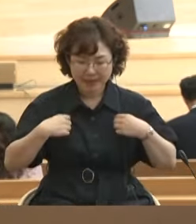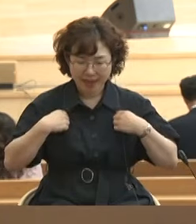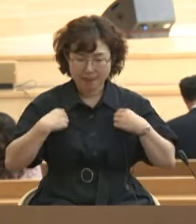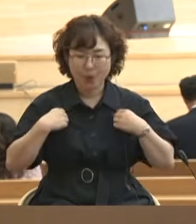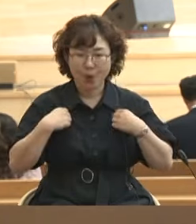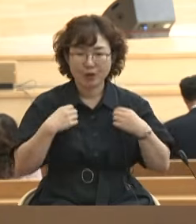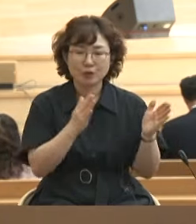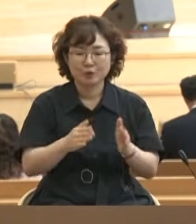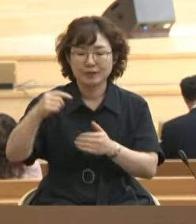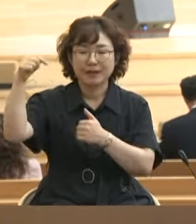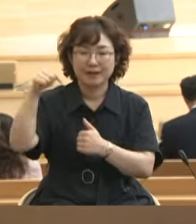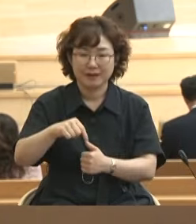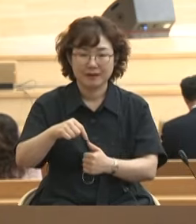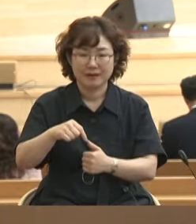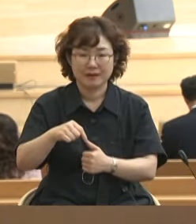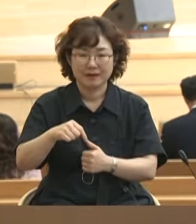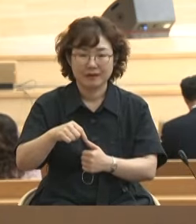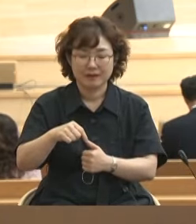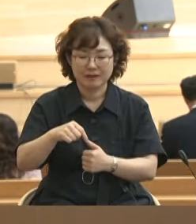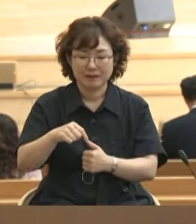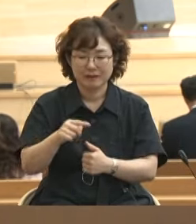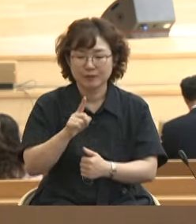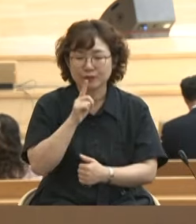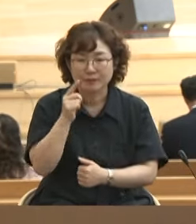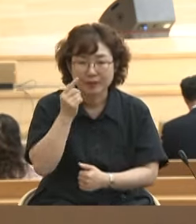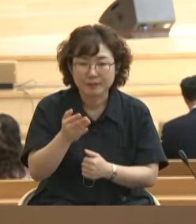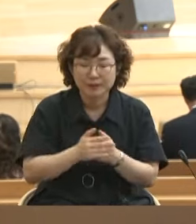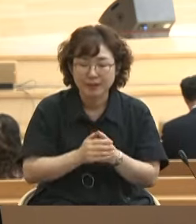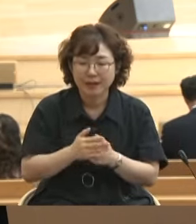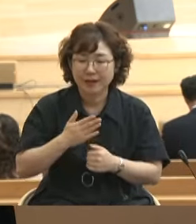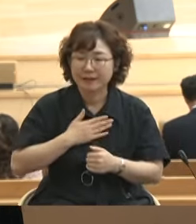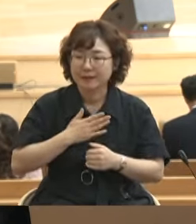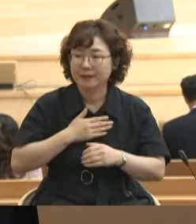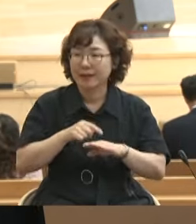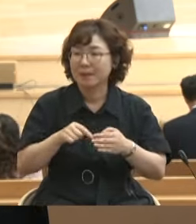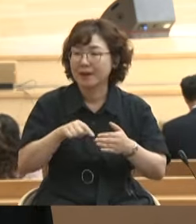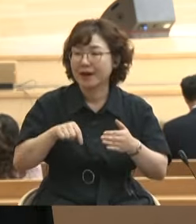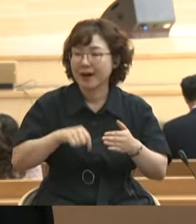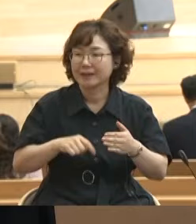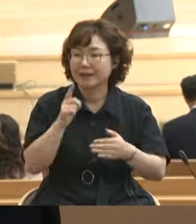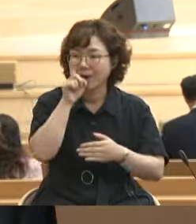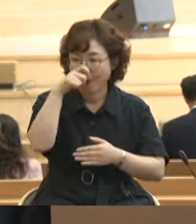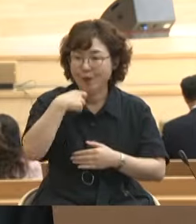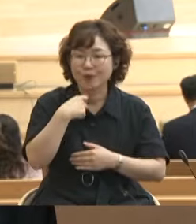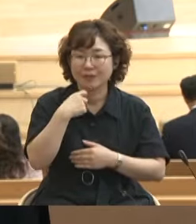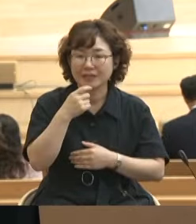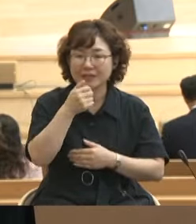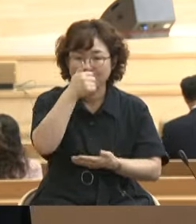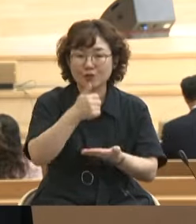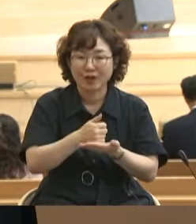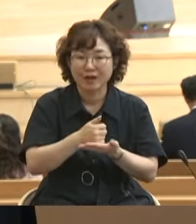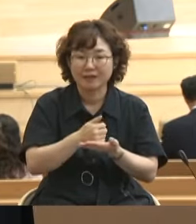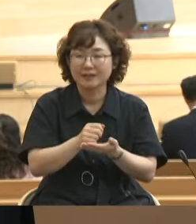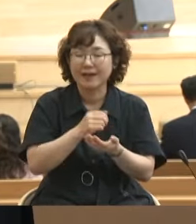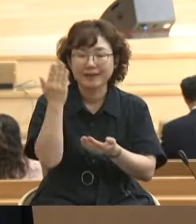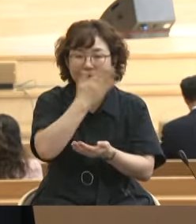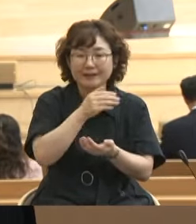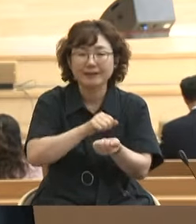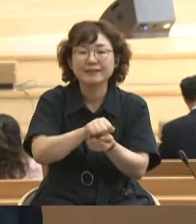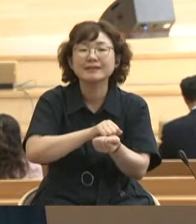준비해라. 무슨 말이에요? 우리의 모든 더러운 것들 씻으라는